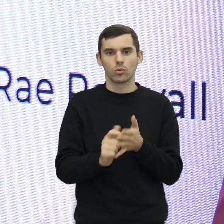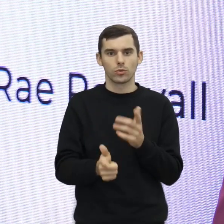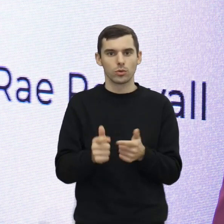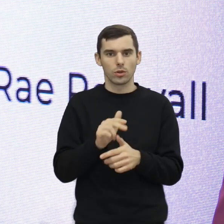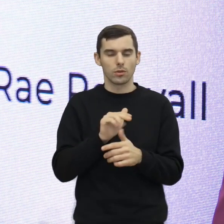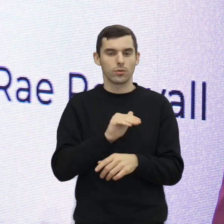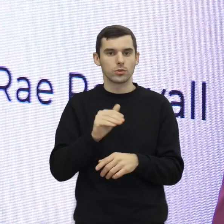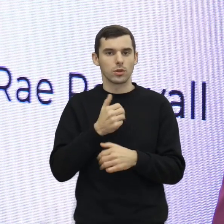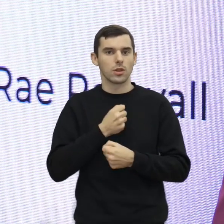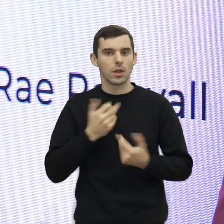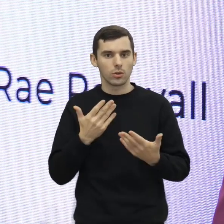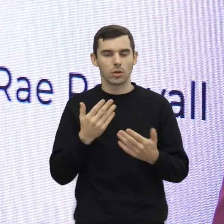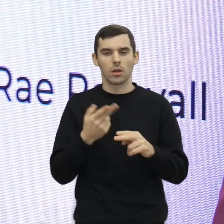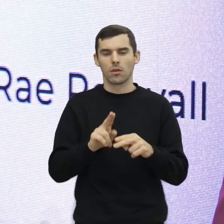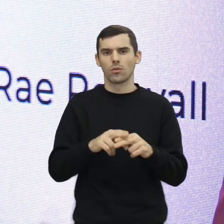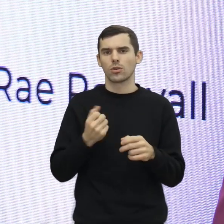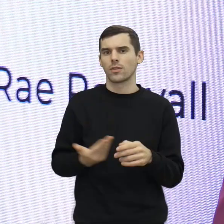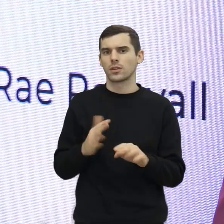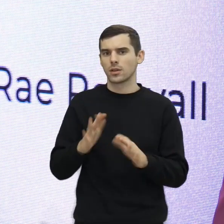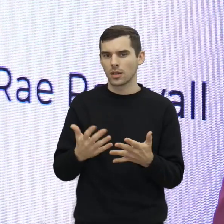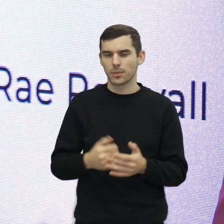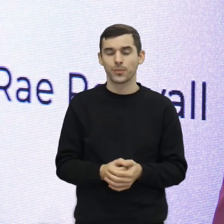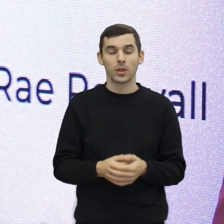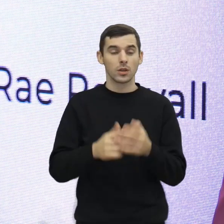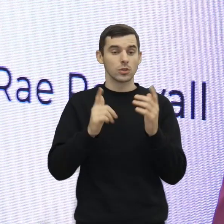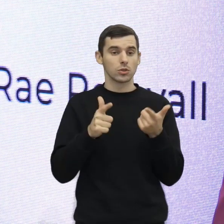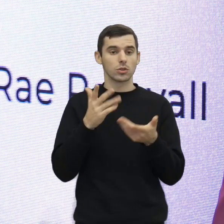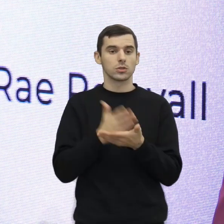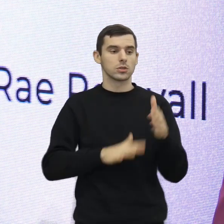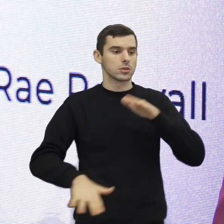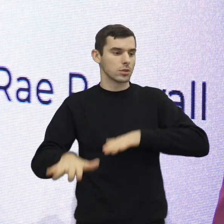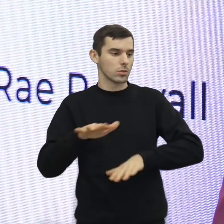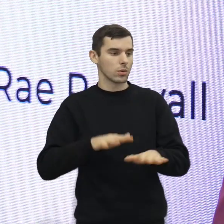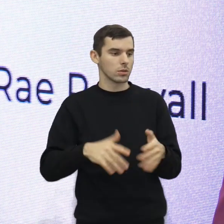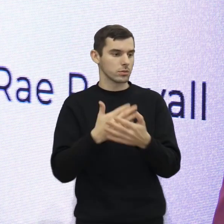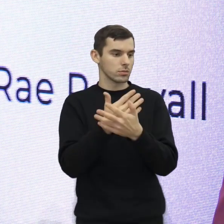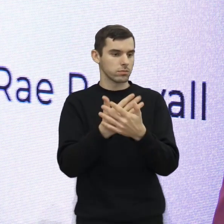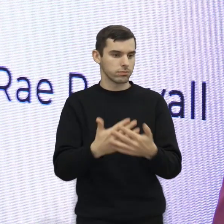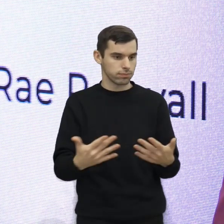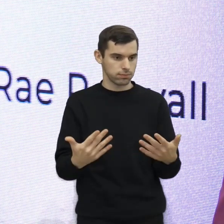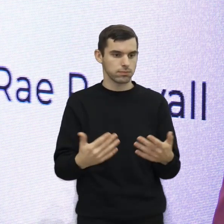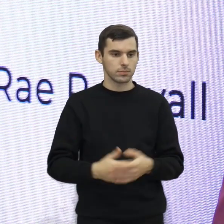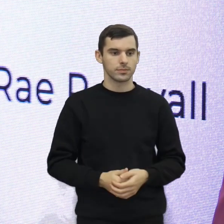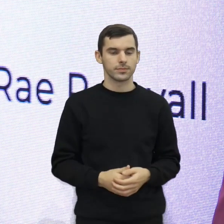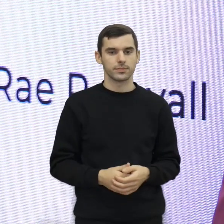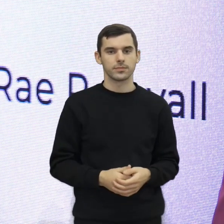pavyzdžiai. Kaip ta situacija tuo pačiu ir gerėja, ir blogėja, ir sunku pasakyti, kam